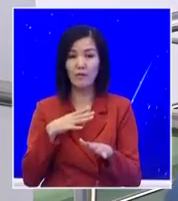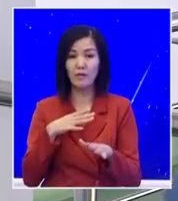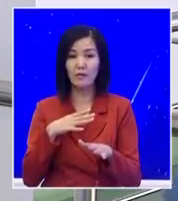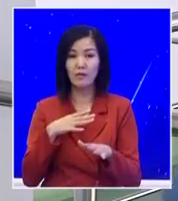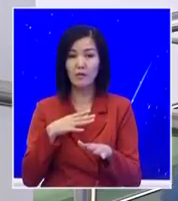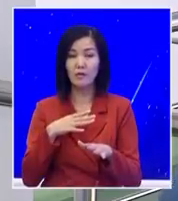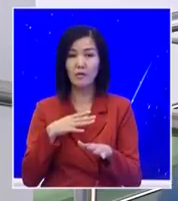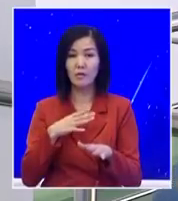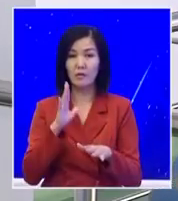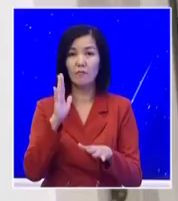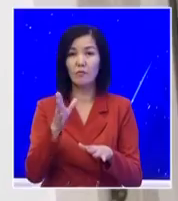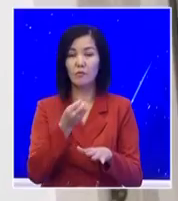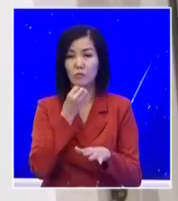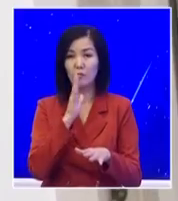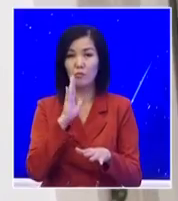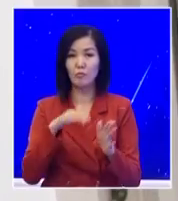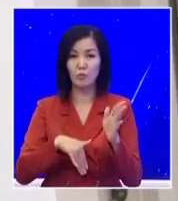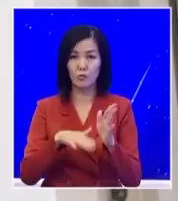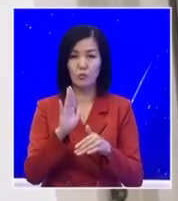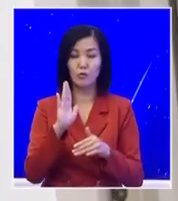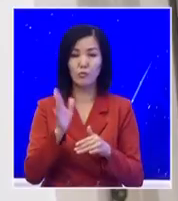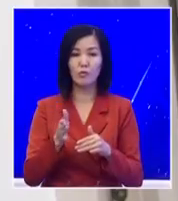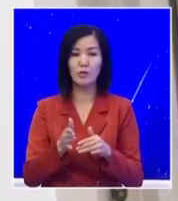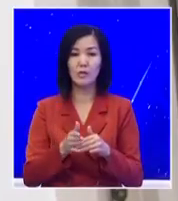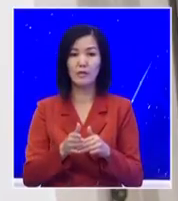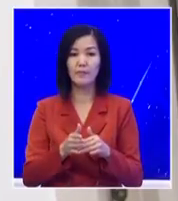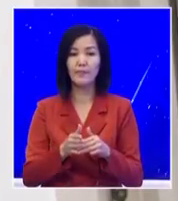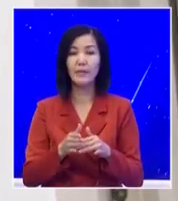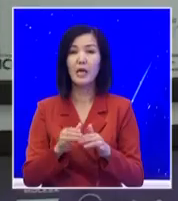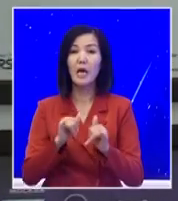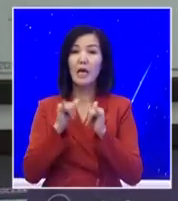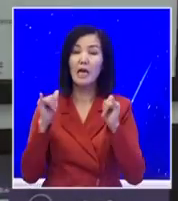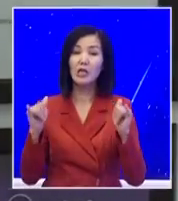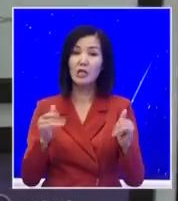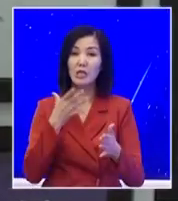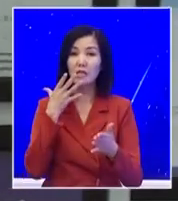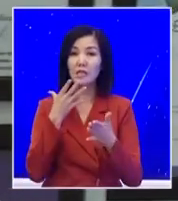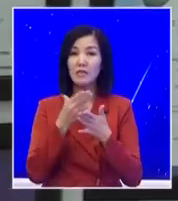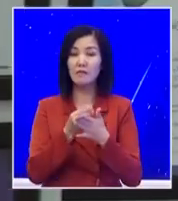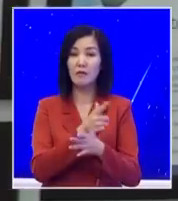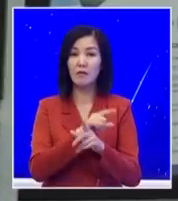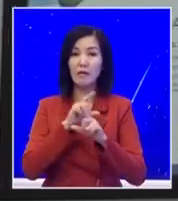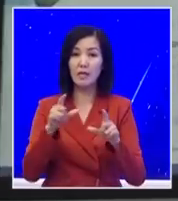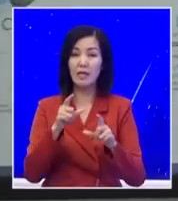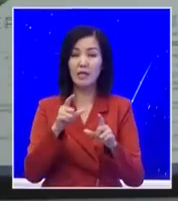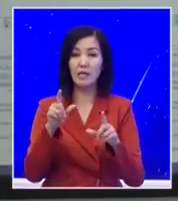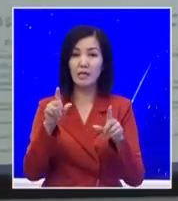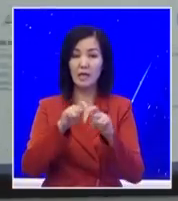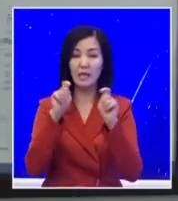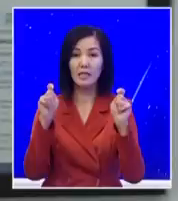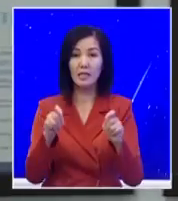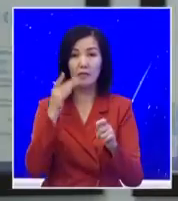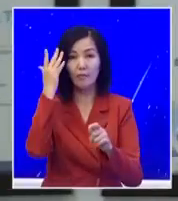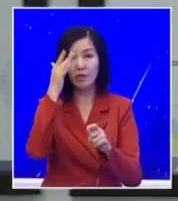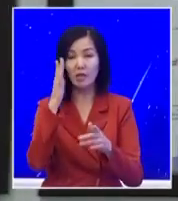покажет себя только с хорошей стороны. Повышать свою квалификацию и расширить деятельность собственной клиники в ближайших планах врача.